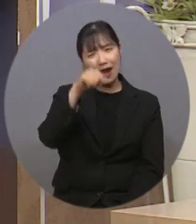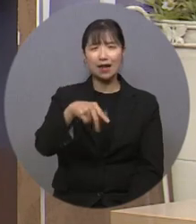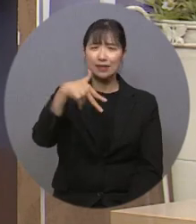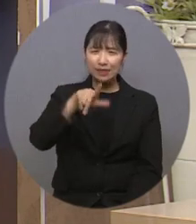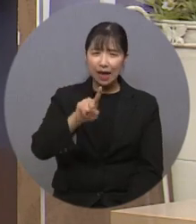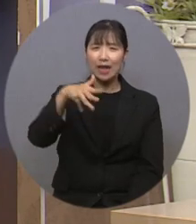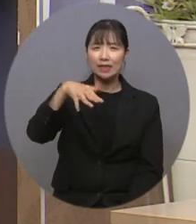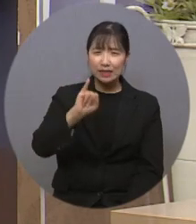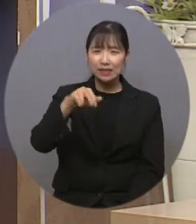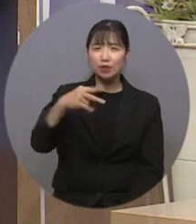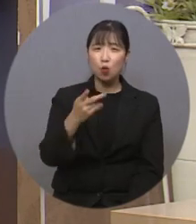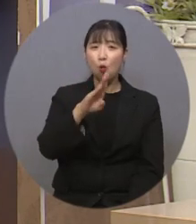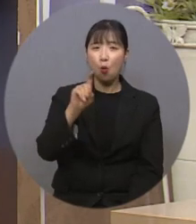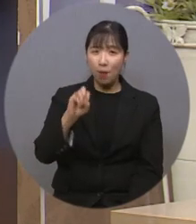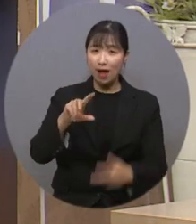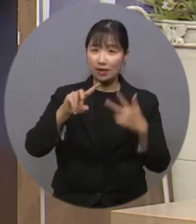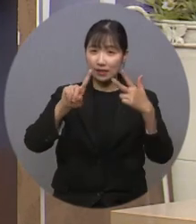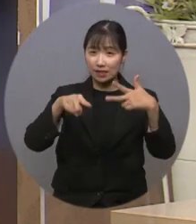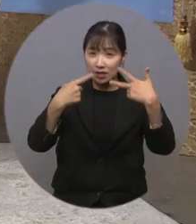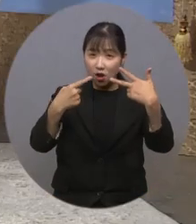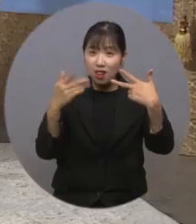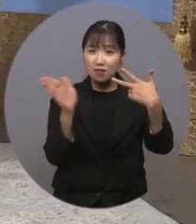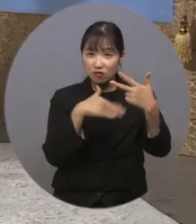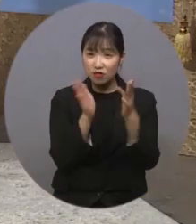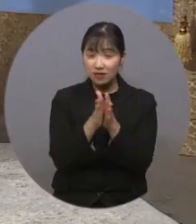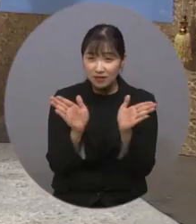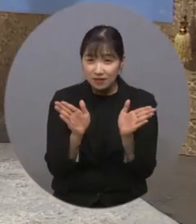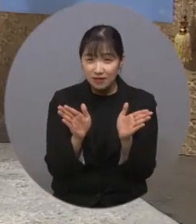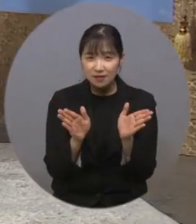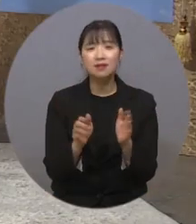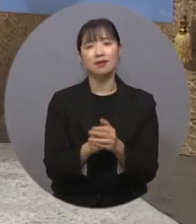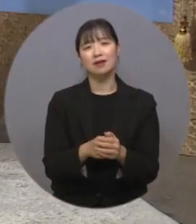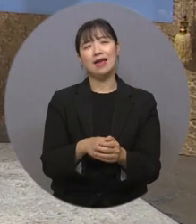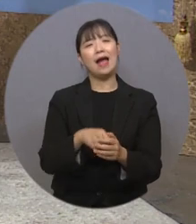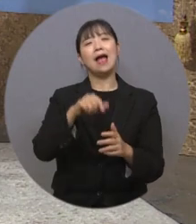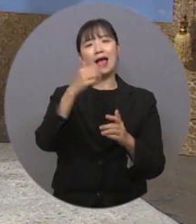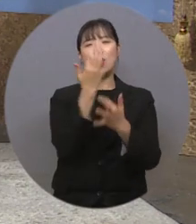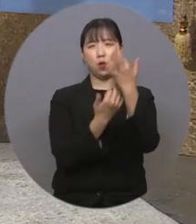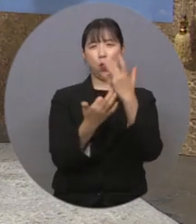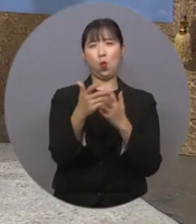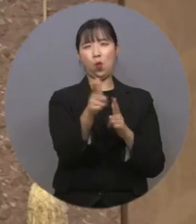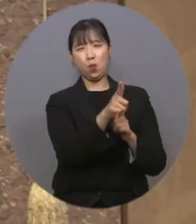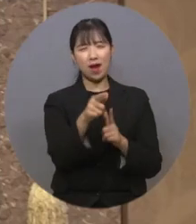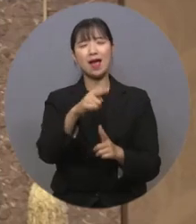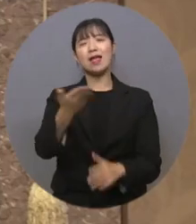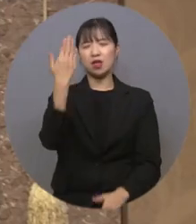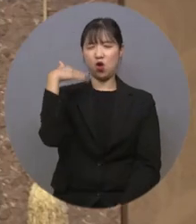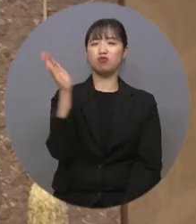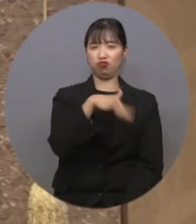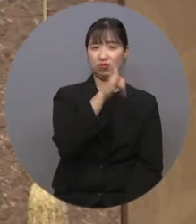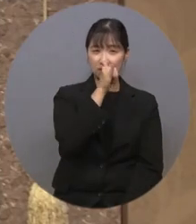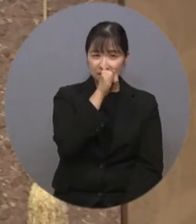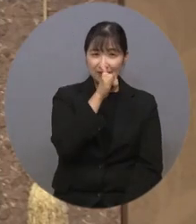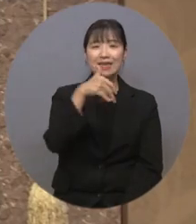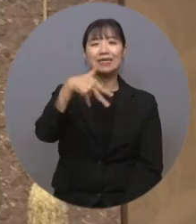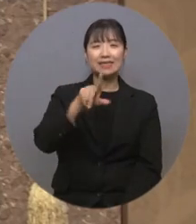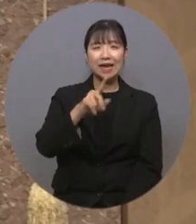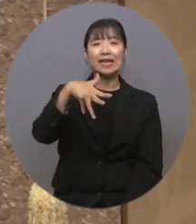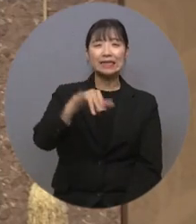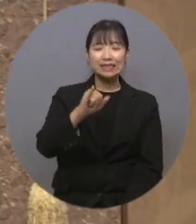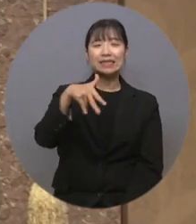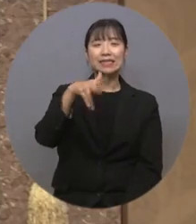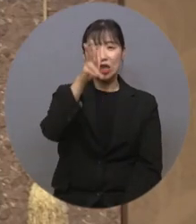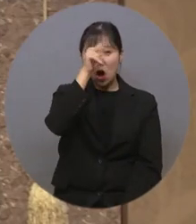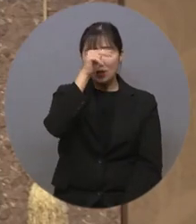자치소방을 7월 1일부터 시행하고 계신다고요? 네. 이제 소방은 과거부터 있었고요. 아, 자치경찰이 7월 1일부터